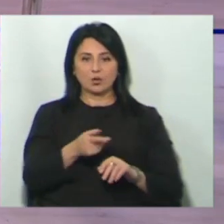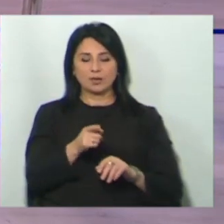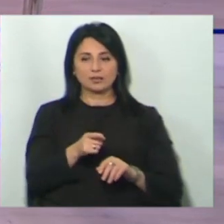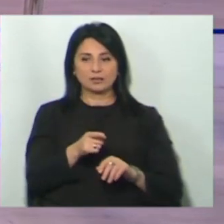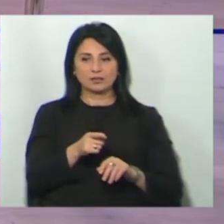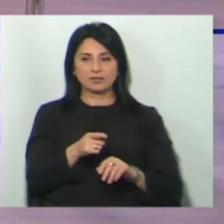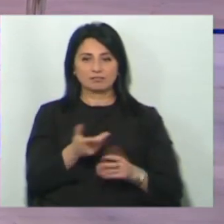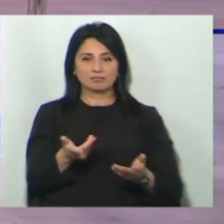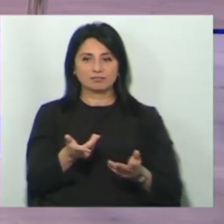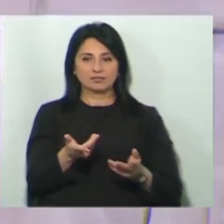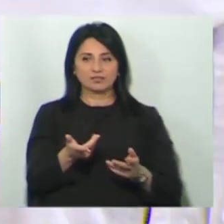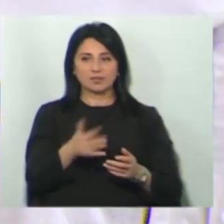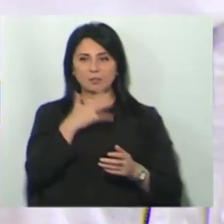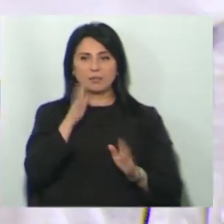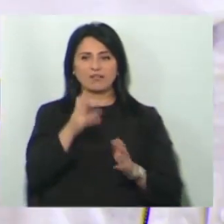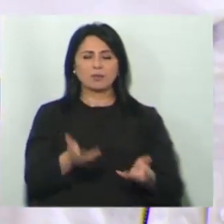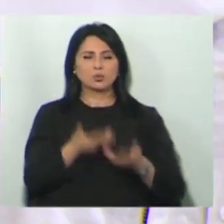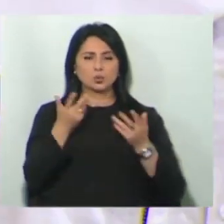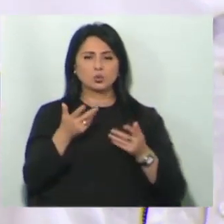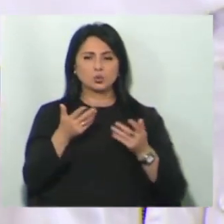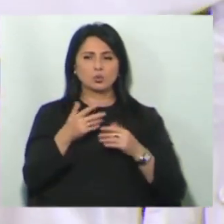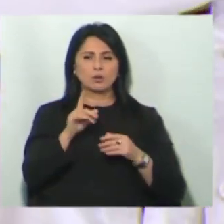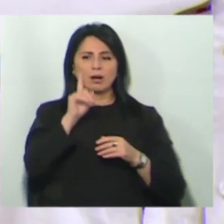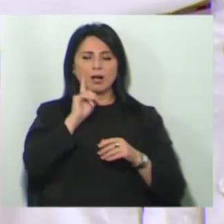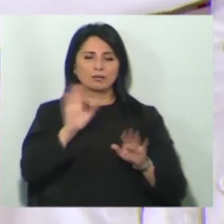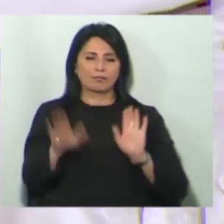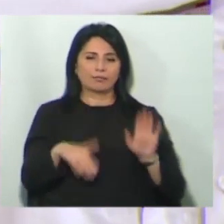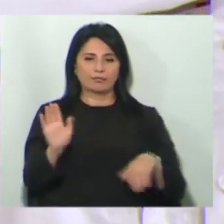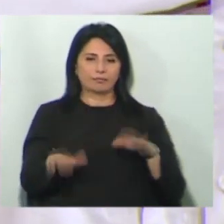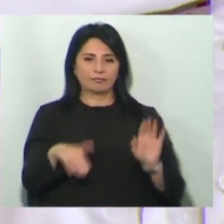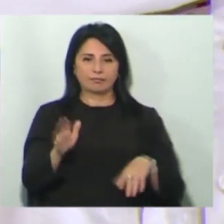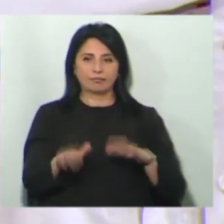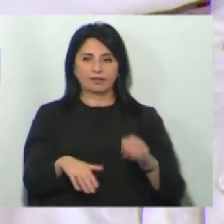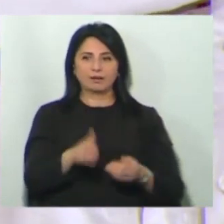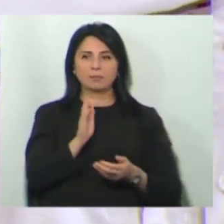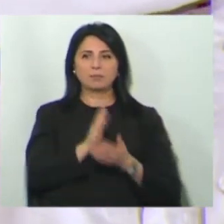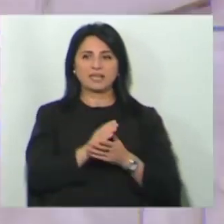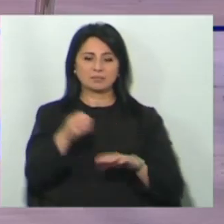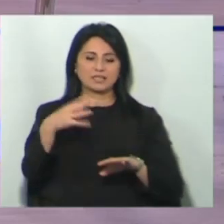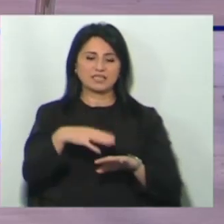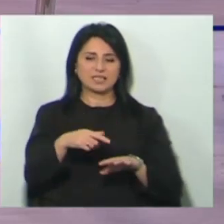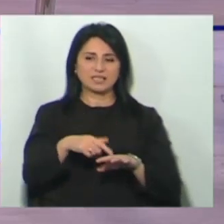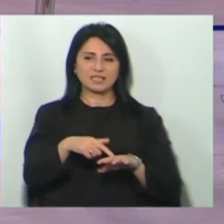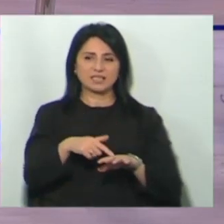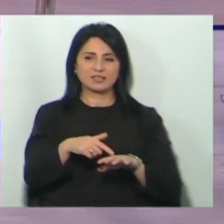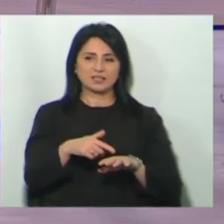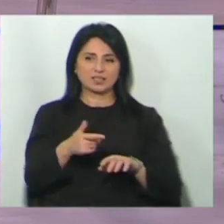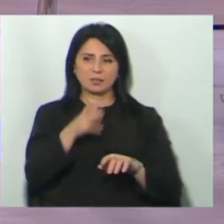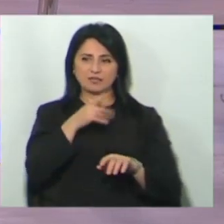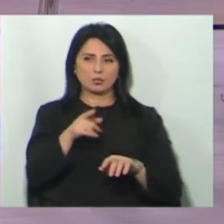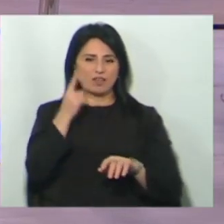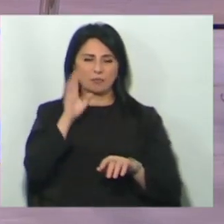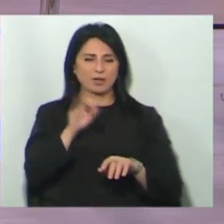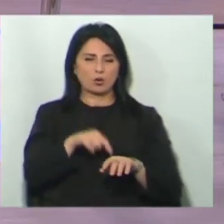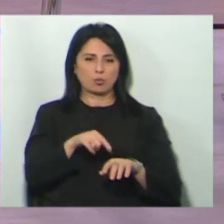რომელიც თითქოს ბერად უფრო მსუბუქია, ადვილად სატარებელია, პირდაპირ მზისხივებზე ჩვენ ამ დროს